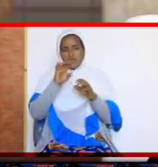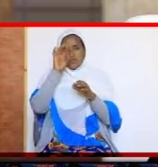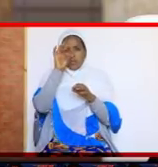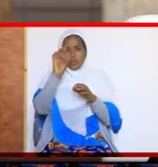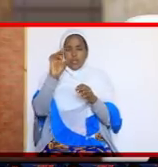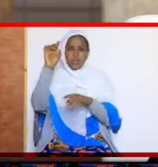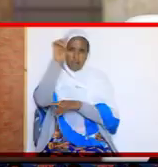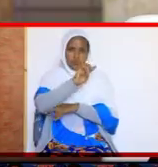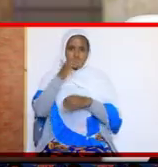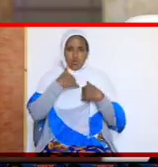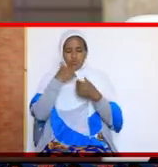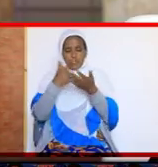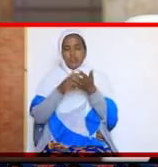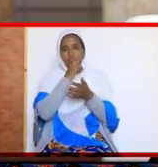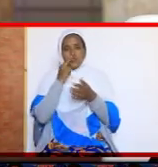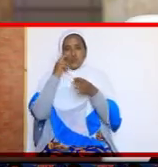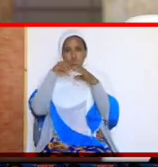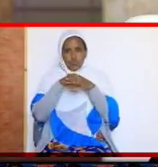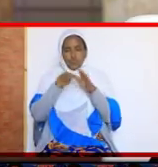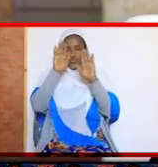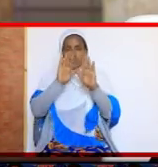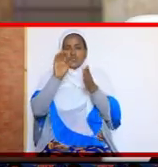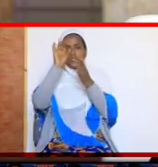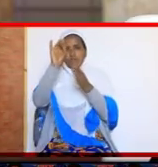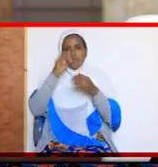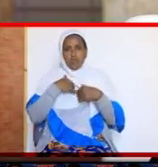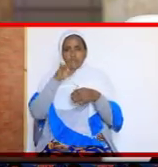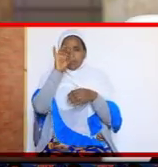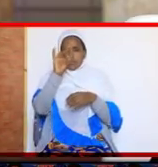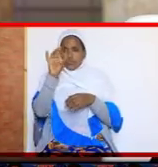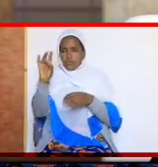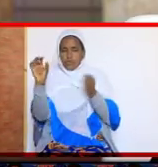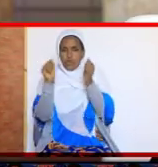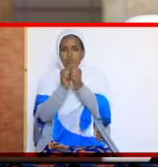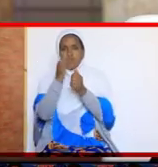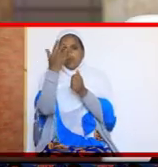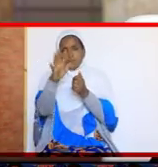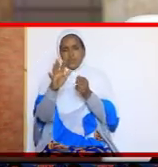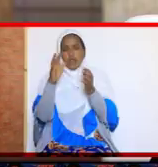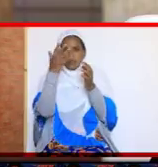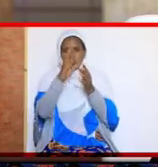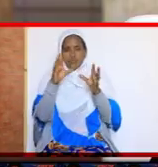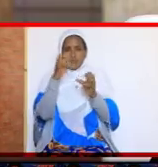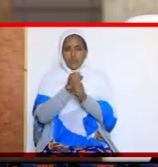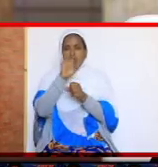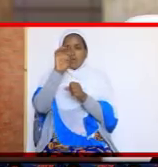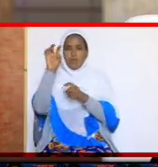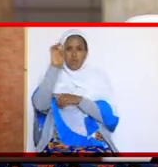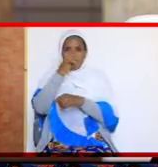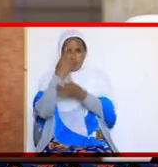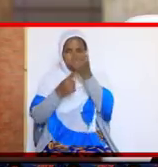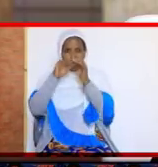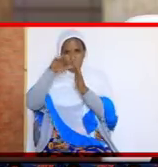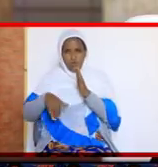ቅዳሜ 7 ዕለታቶች አሉት በዚህ በጾሙ ውስጥ፣ እሁድ 8ቶች አሉ። 8ና 7 15 ነው። 15ቱን ስናነሳ 40 ቀን